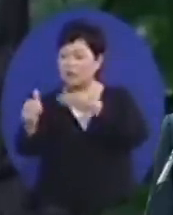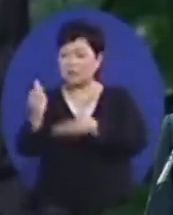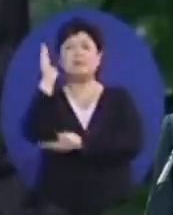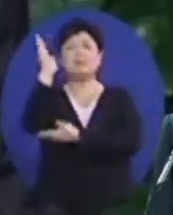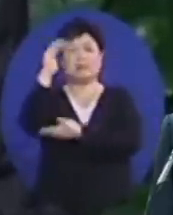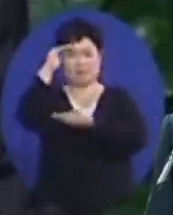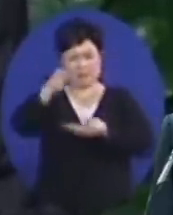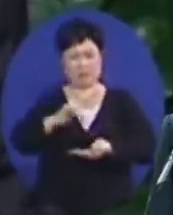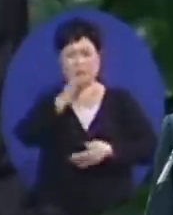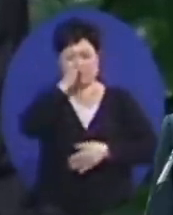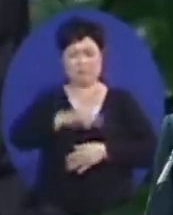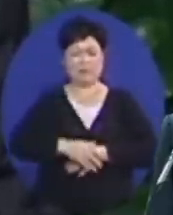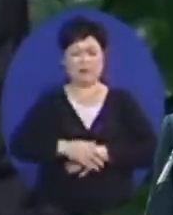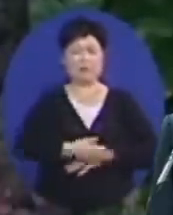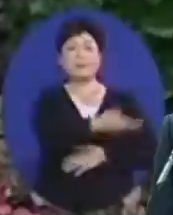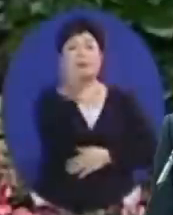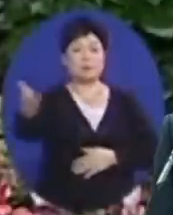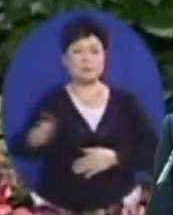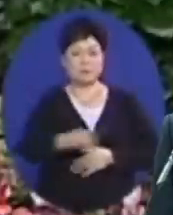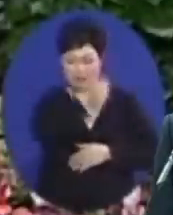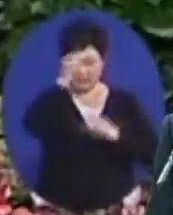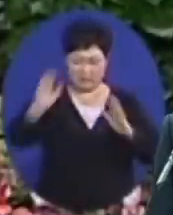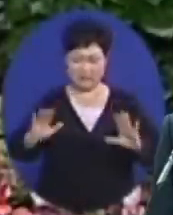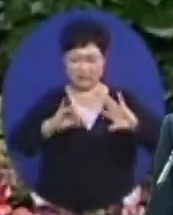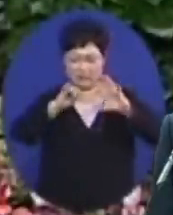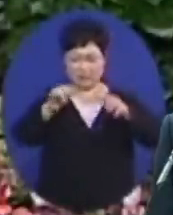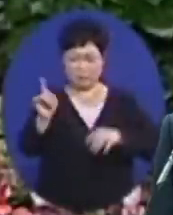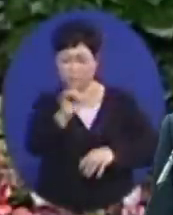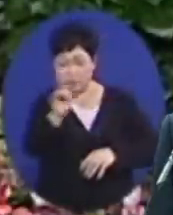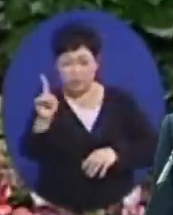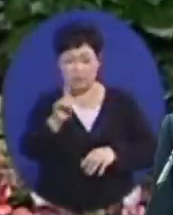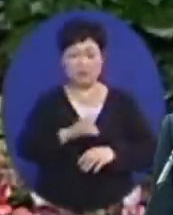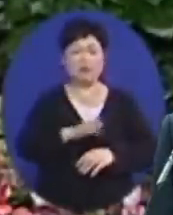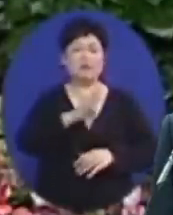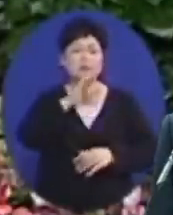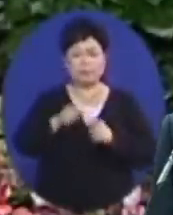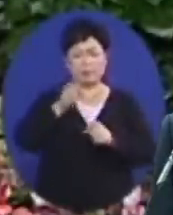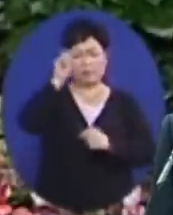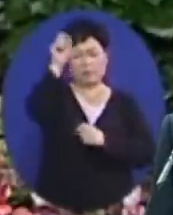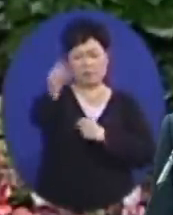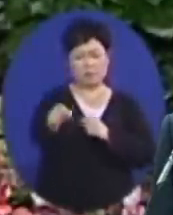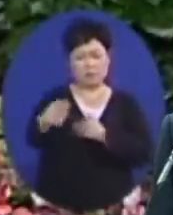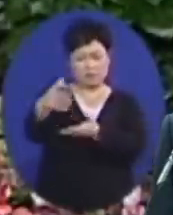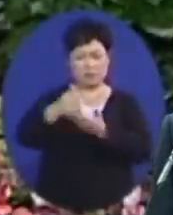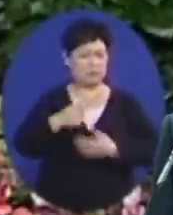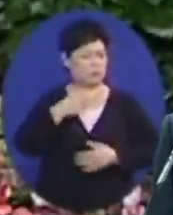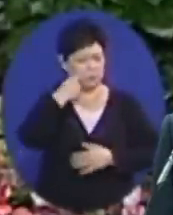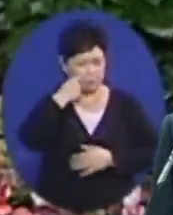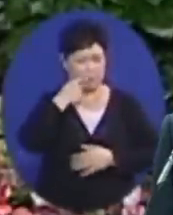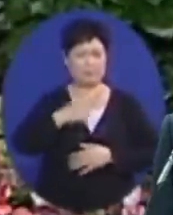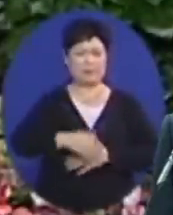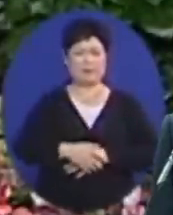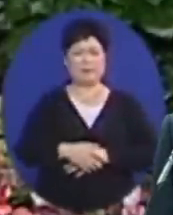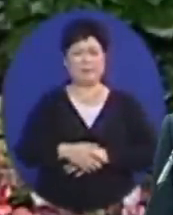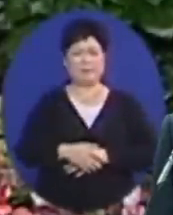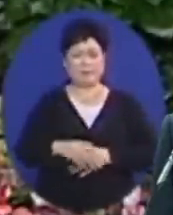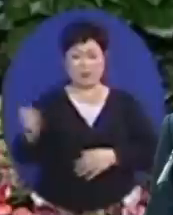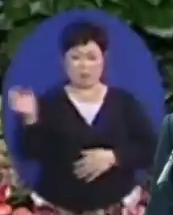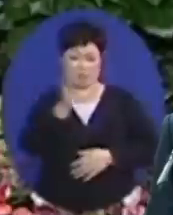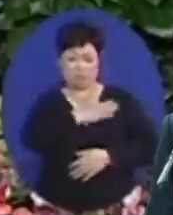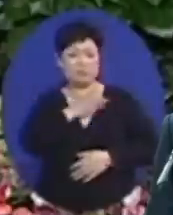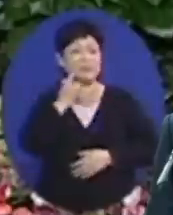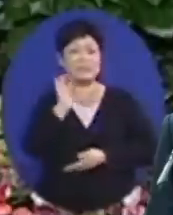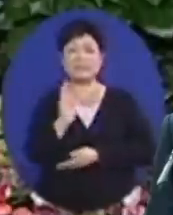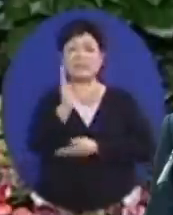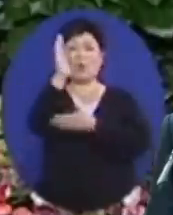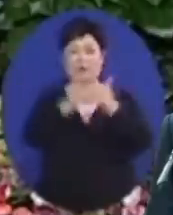있습니다. 여러분, 우리 인생은 이 세상에서 그 무엇이 하나 영원히 소유할 수 없습니다. 부귀와